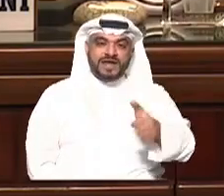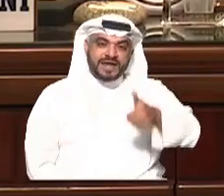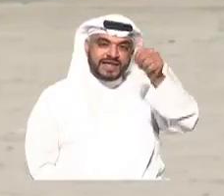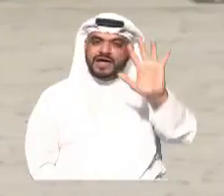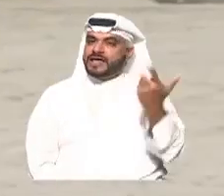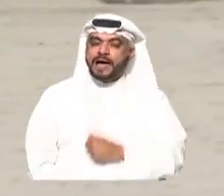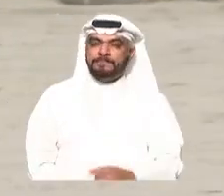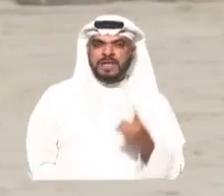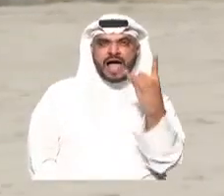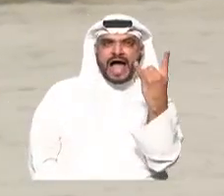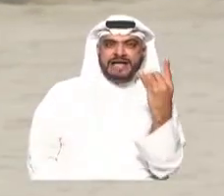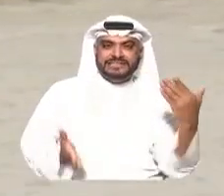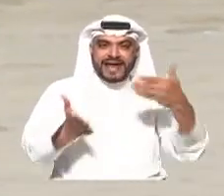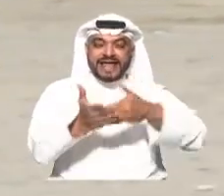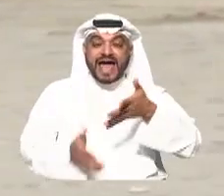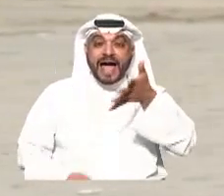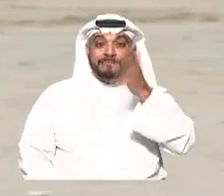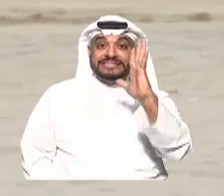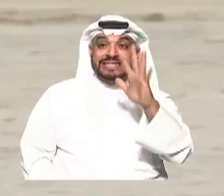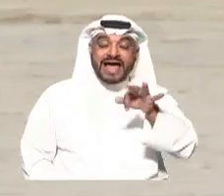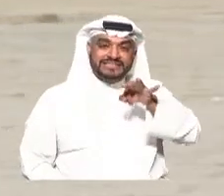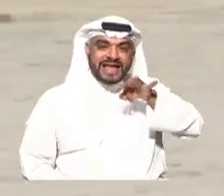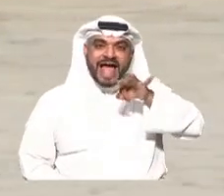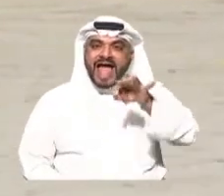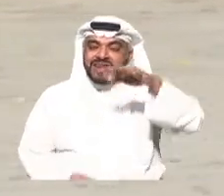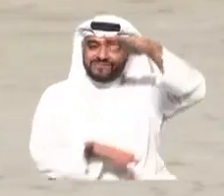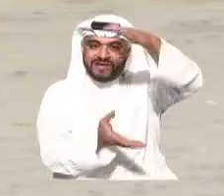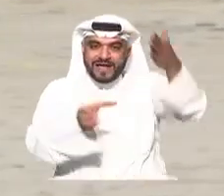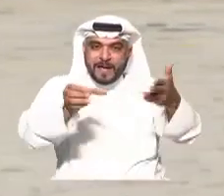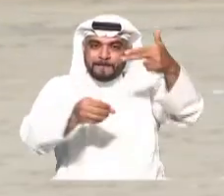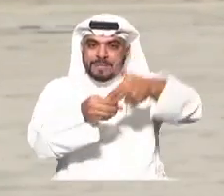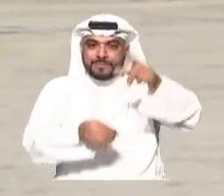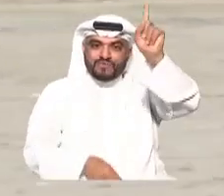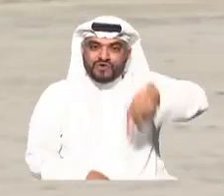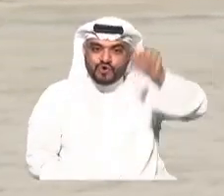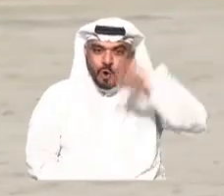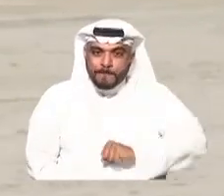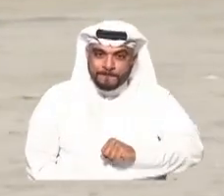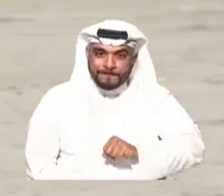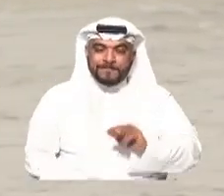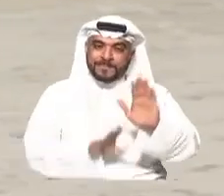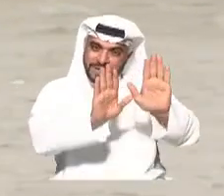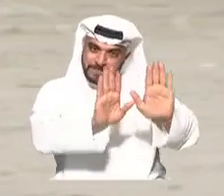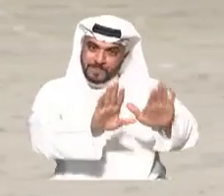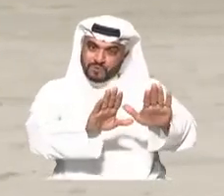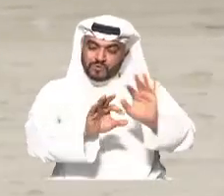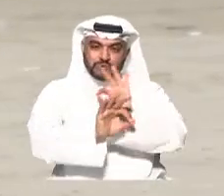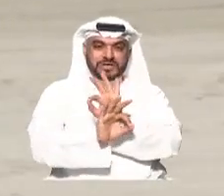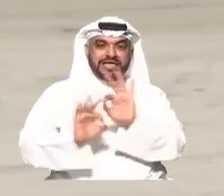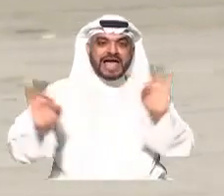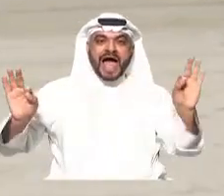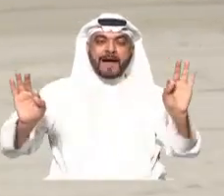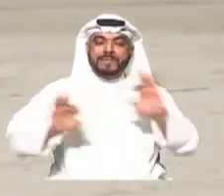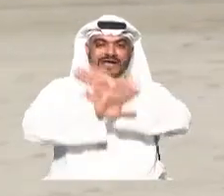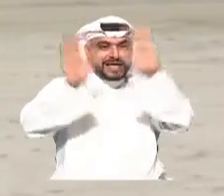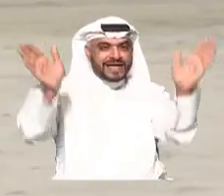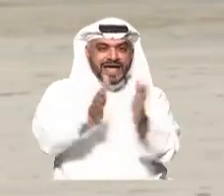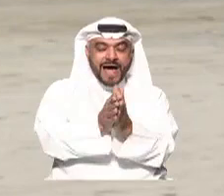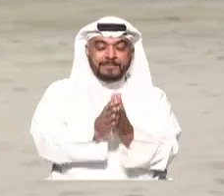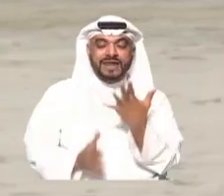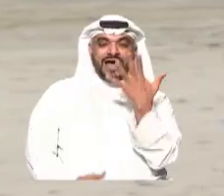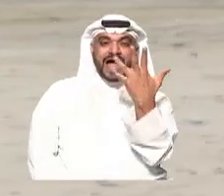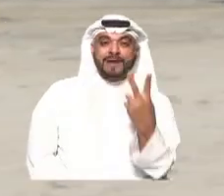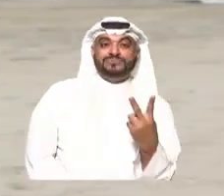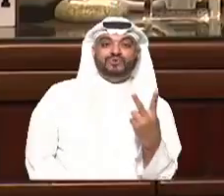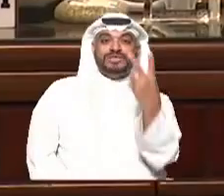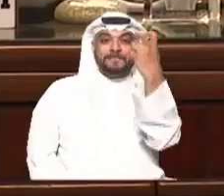من 10 إلى 15 ألف برميل، فعندنا بالكامل إنتاجية 75 ألف